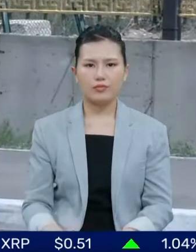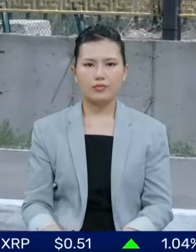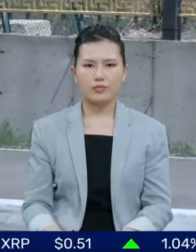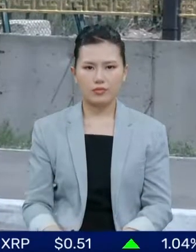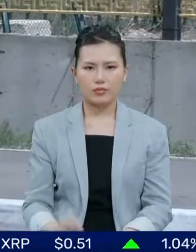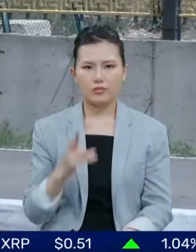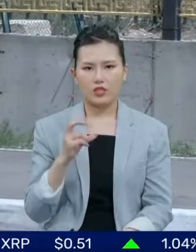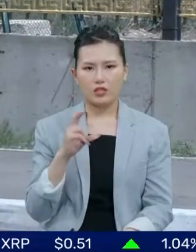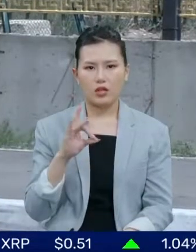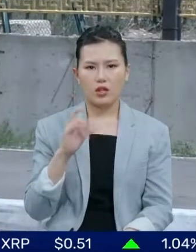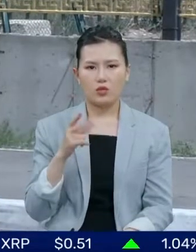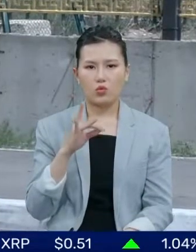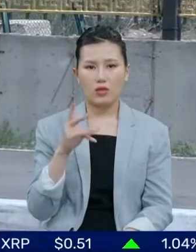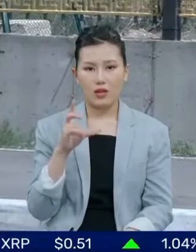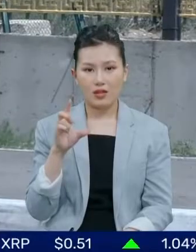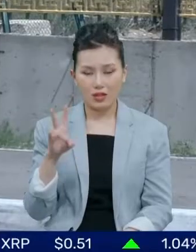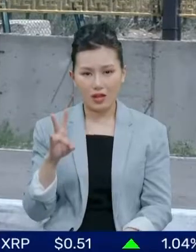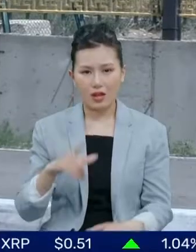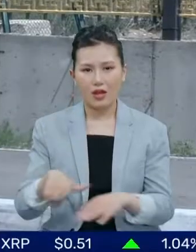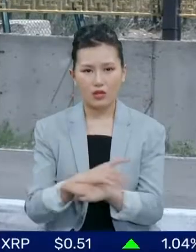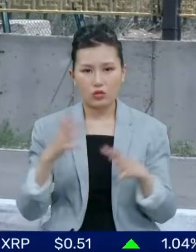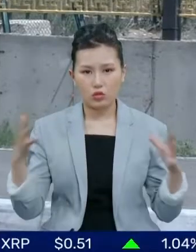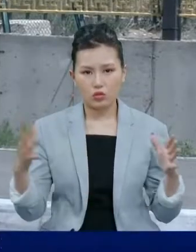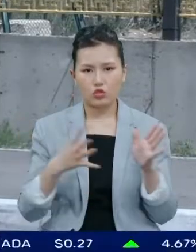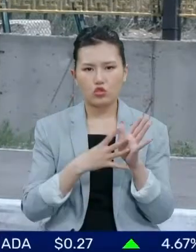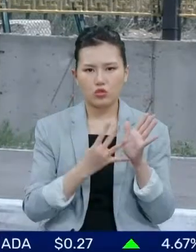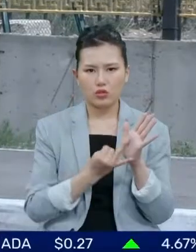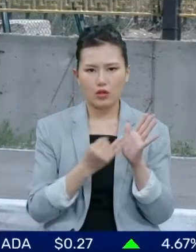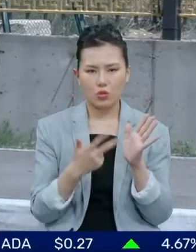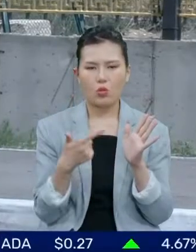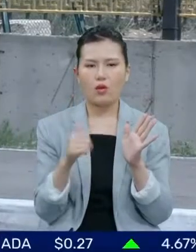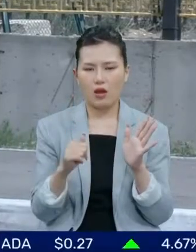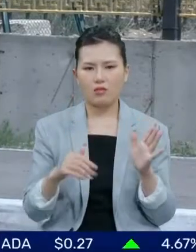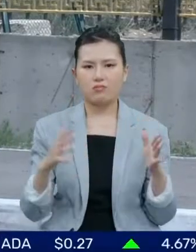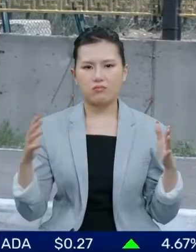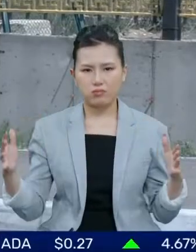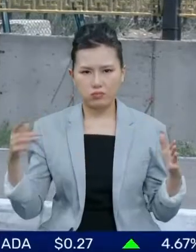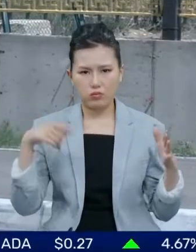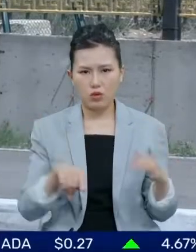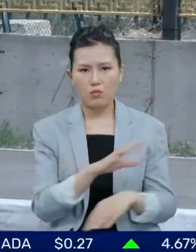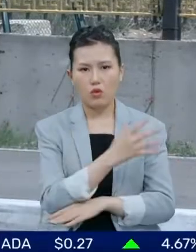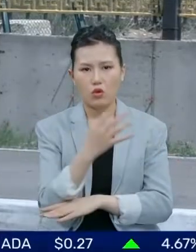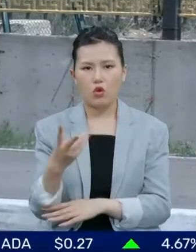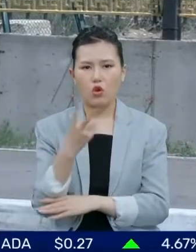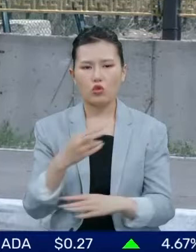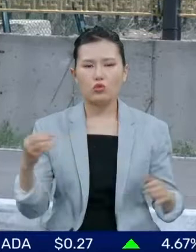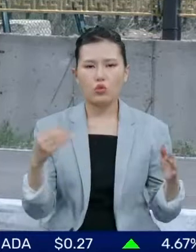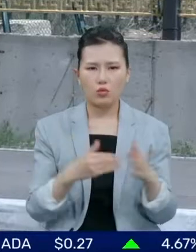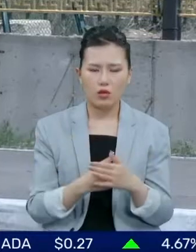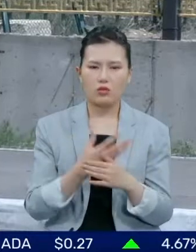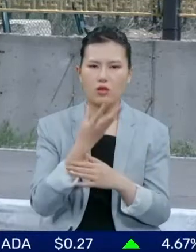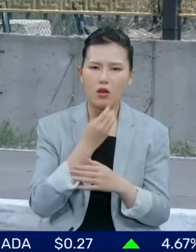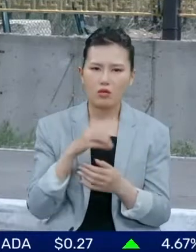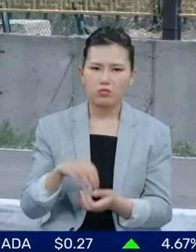Үндэсний цэцэрлэгт хүрээлэн нийтдээ 973 га талбайтай. За энэхүү га талбайд бол 200 гаруй мянган мод болон ногоон байгууламж идэг. Улаанбаатар